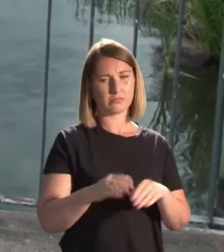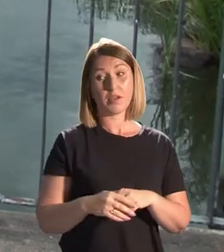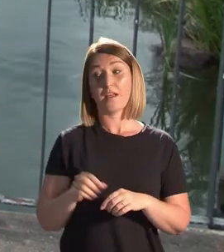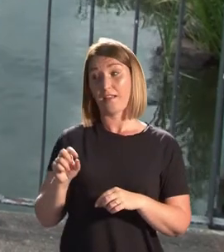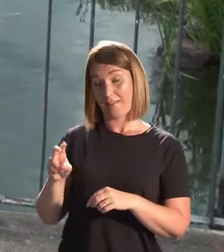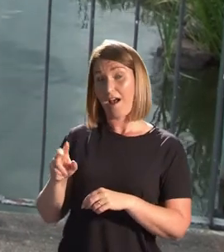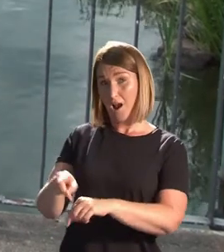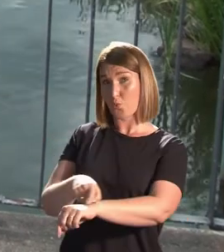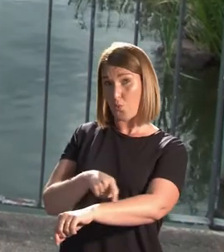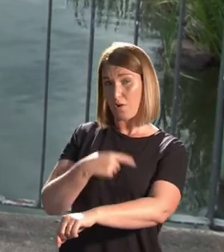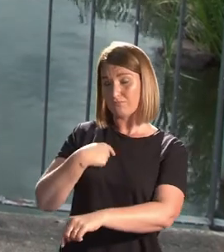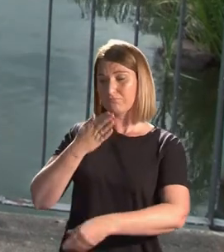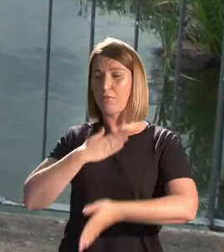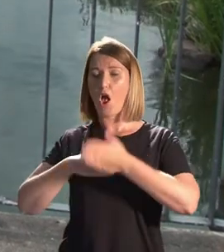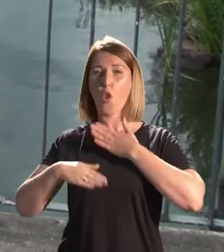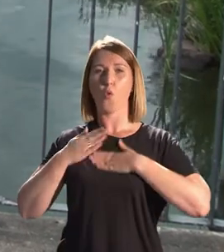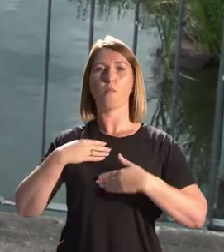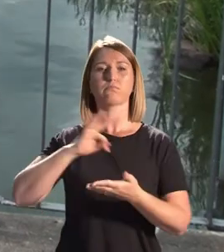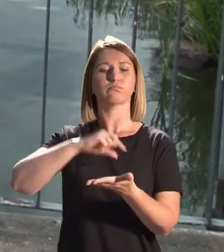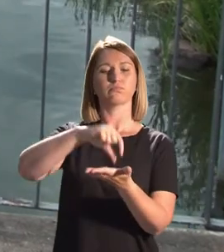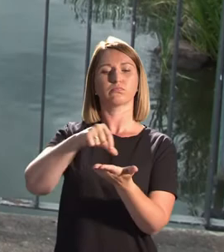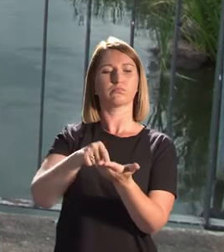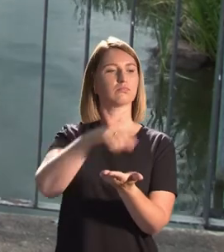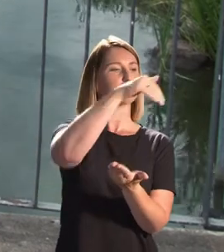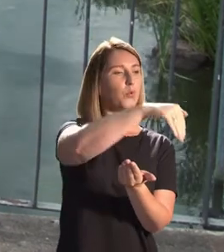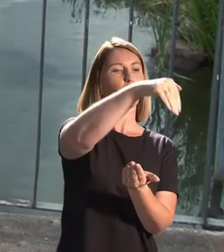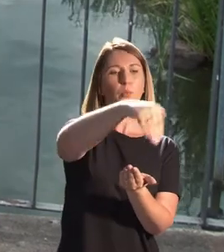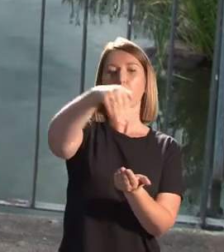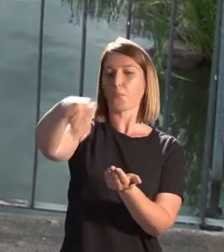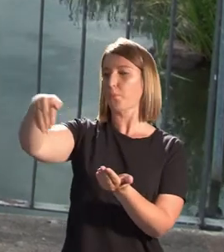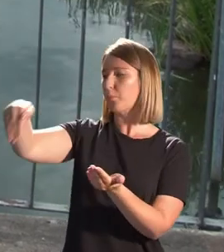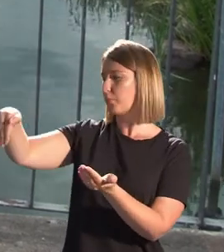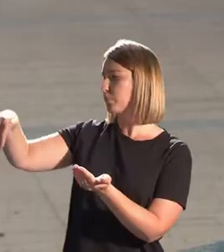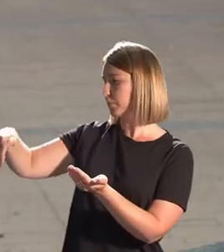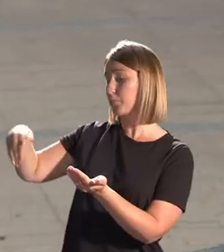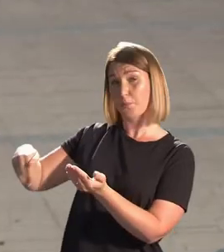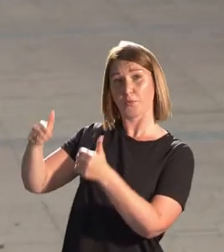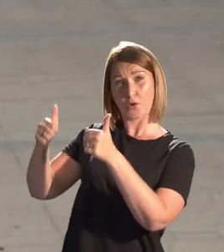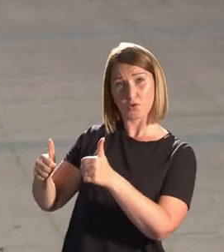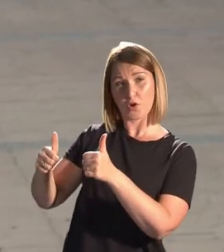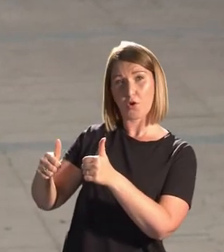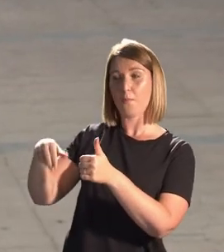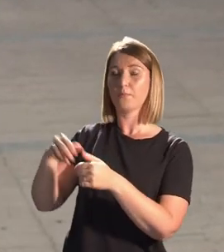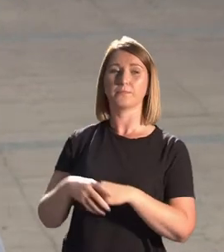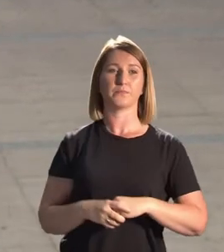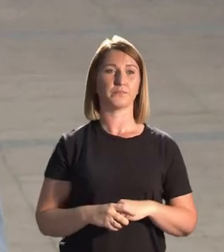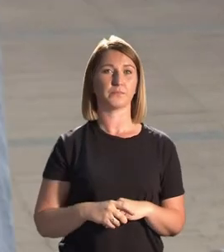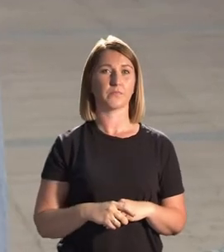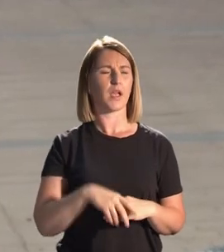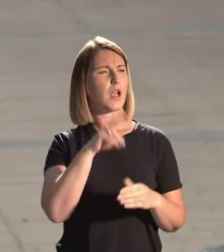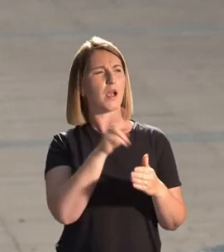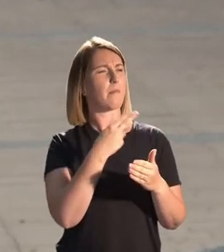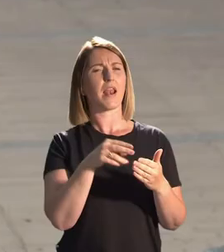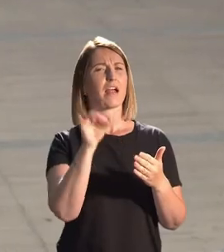Długo. Lubię je mieć przy sobie, bo zawsze mam rozstawione wokół pokoju. Malarstwo, no i